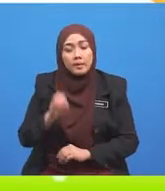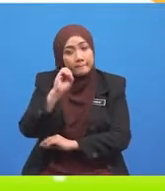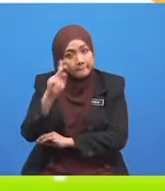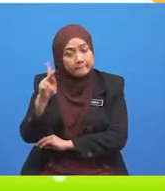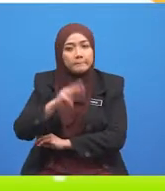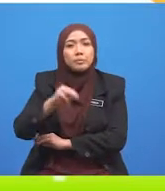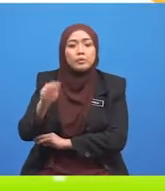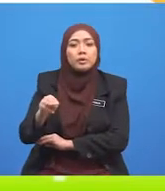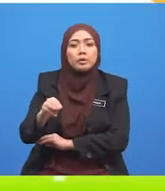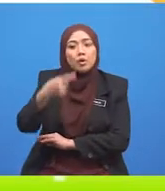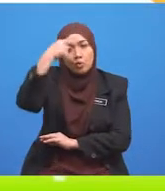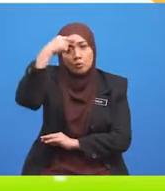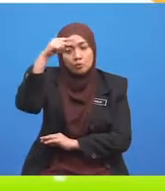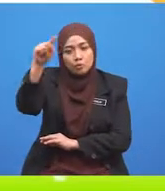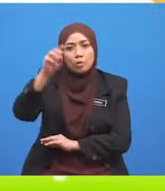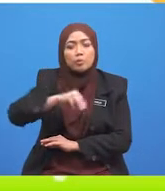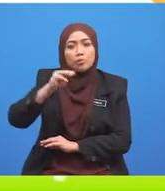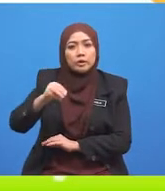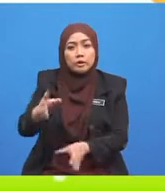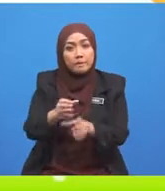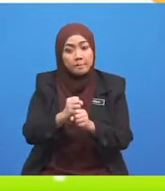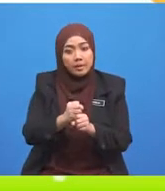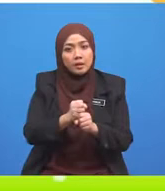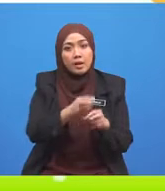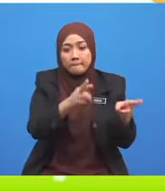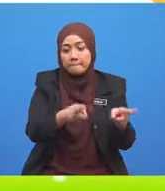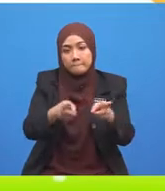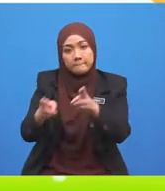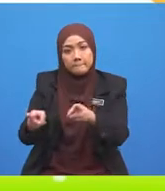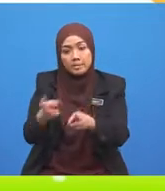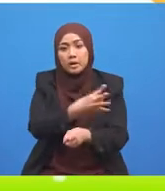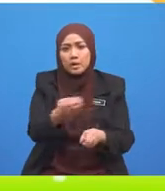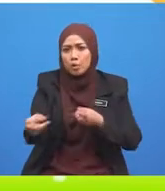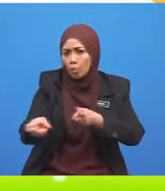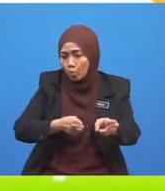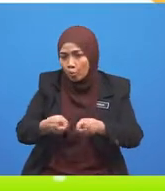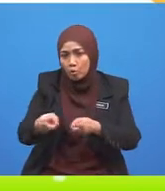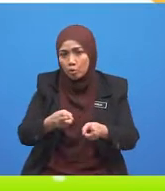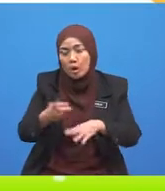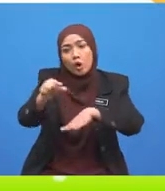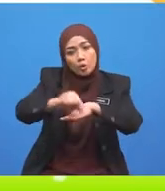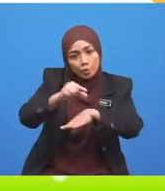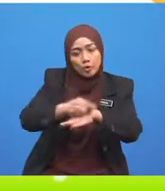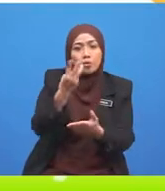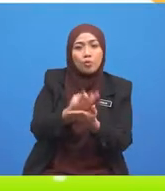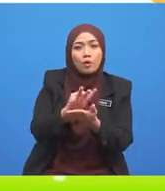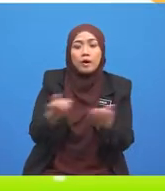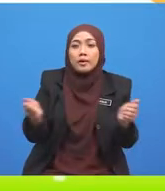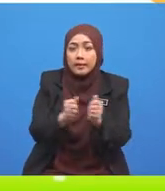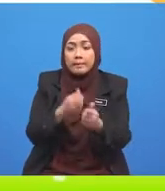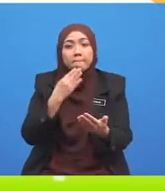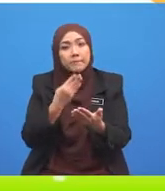Baiklah. Bagi memastikan murid-murid dapat merancang dan mengurus wang dengan